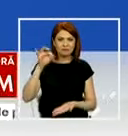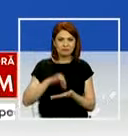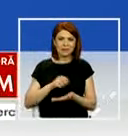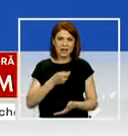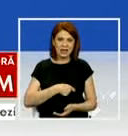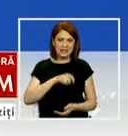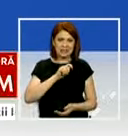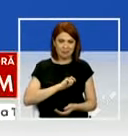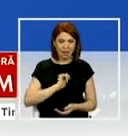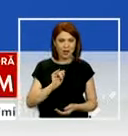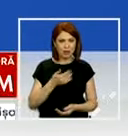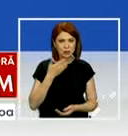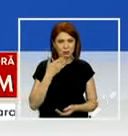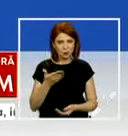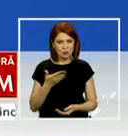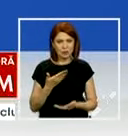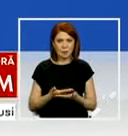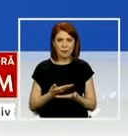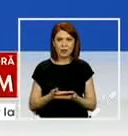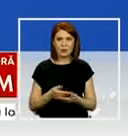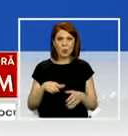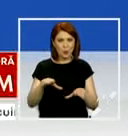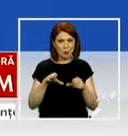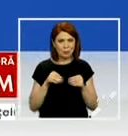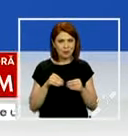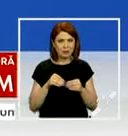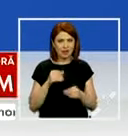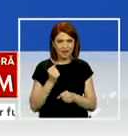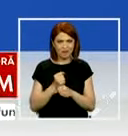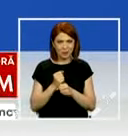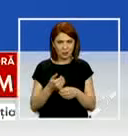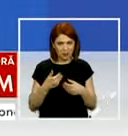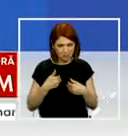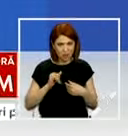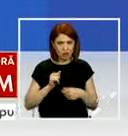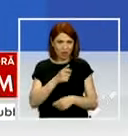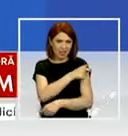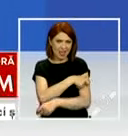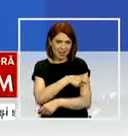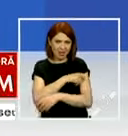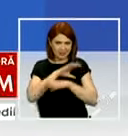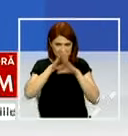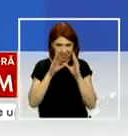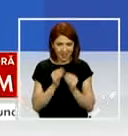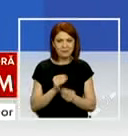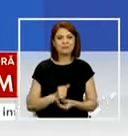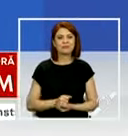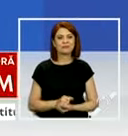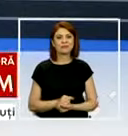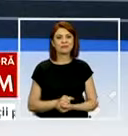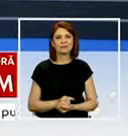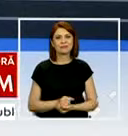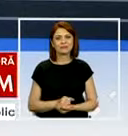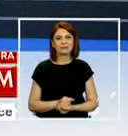și mulțumiri pentru primirea pe care mi-ați făcut-o, mie și delegații.